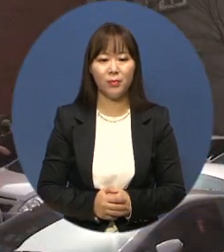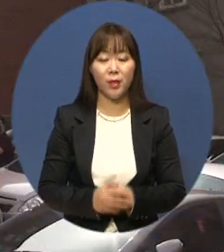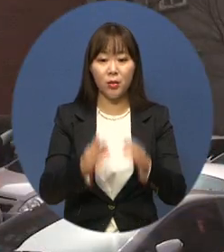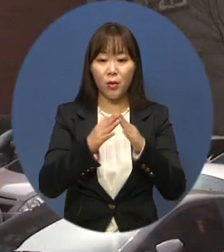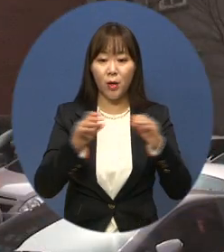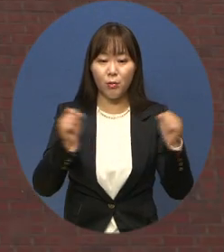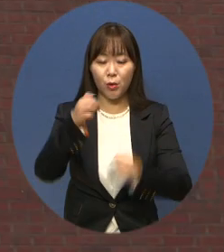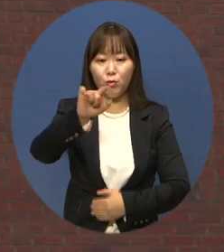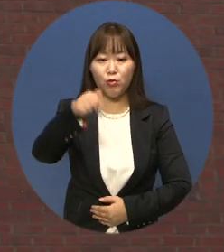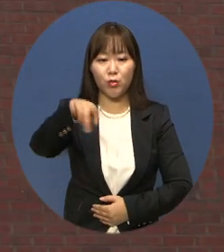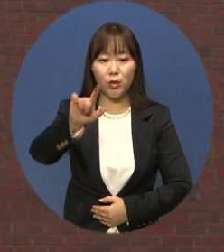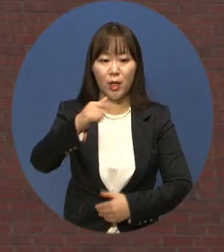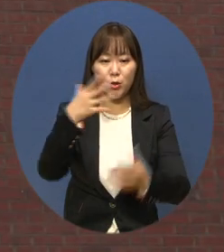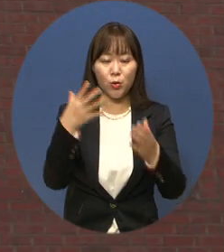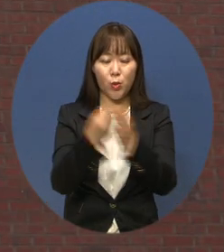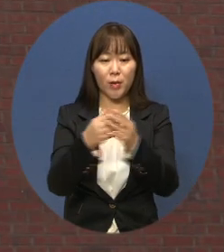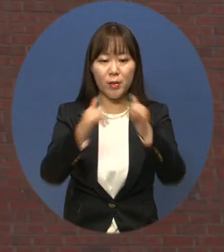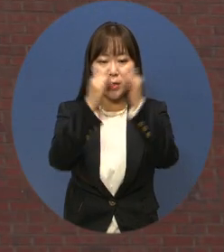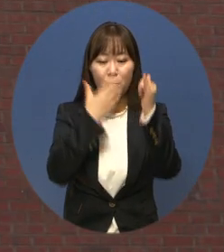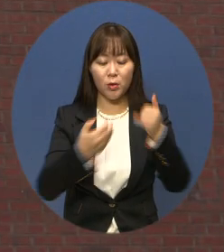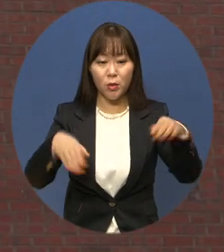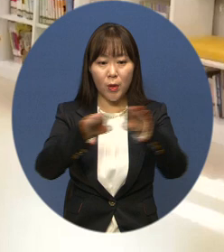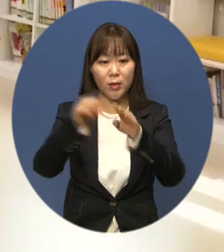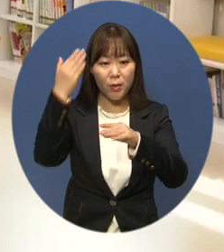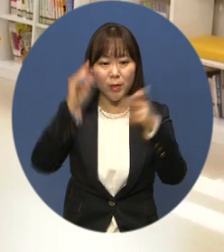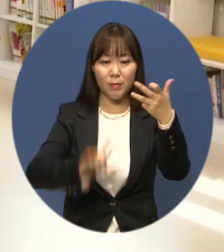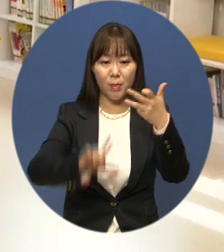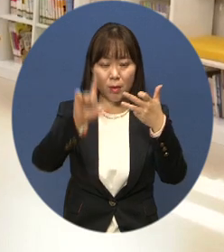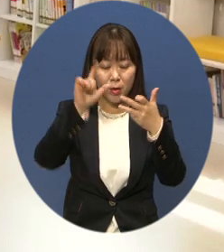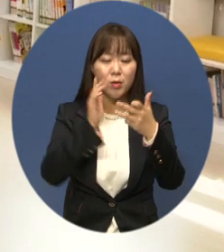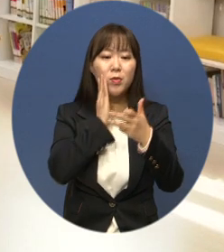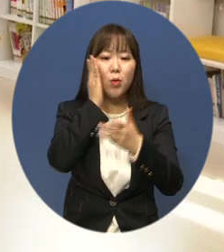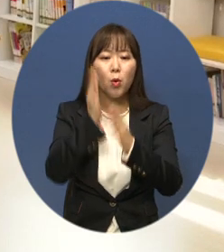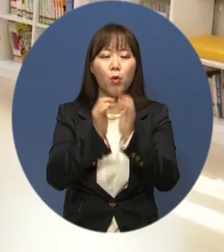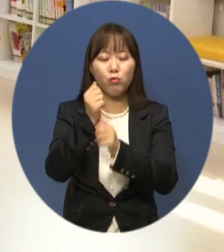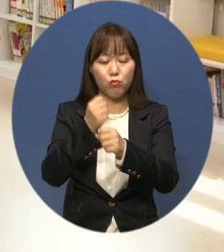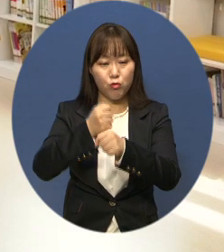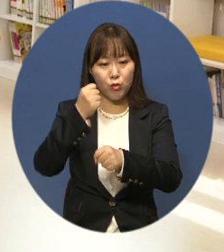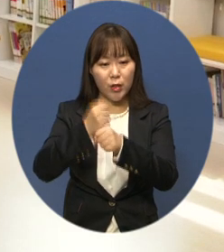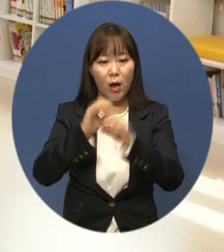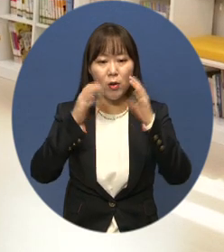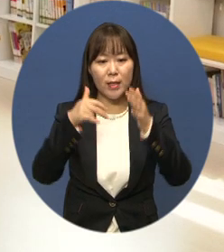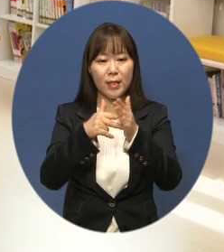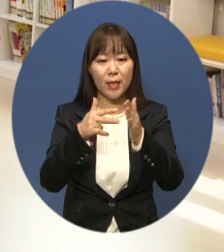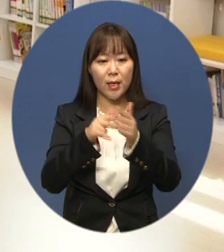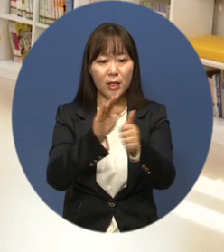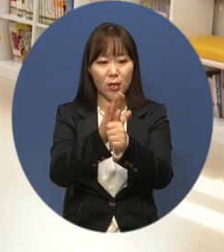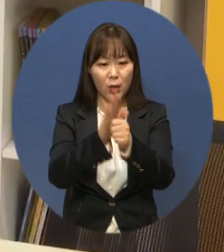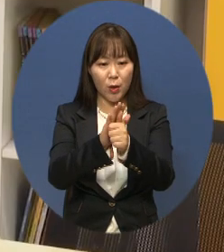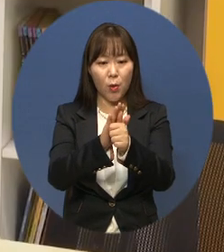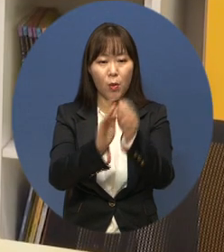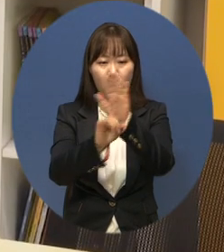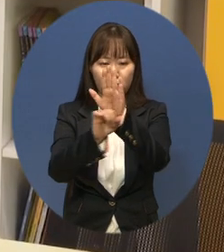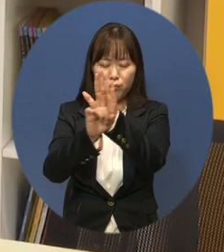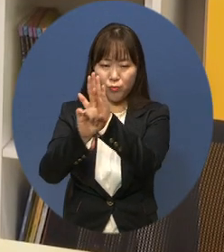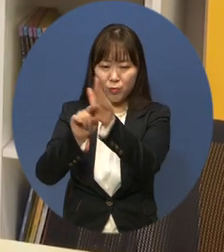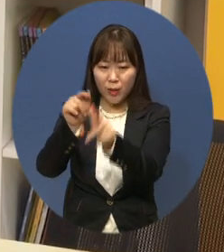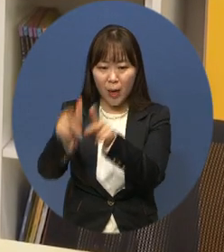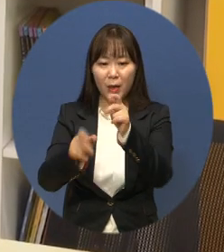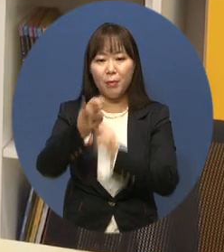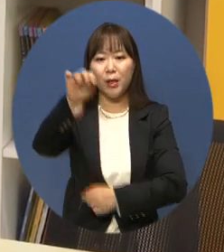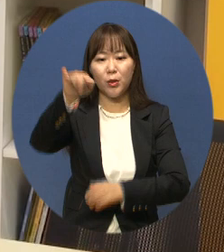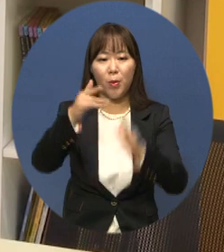전라북도 군산종합사회복지관에서는 지난 18일 초록우산 어린이재단이 지원하는 공모사업인